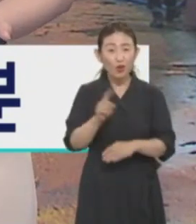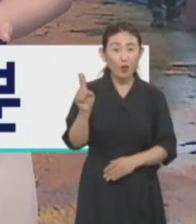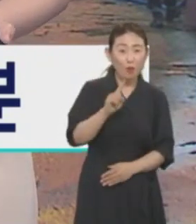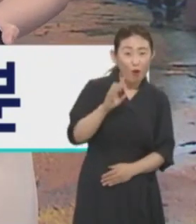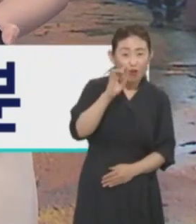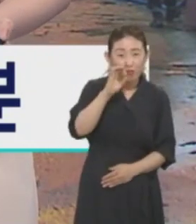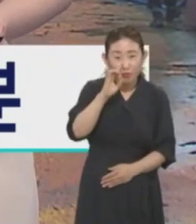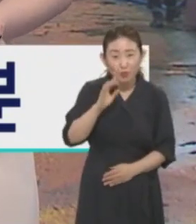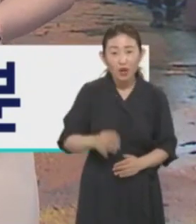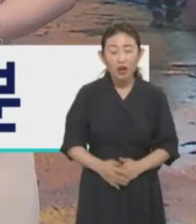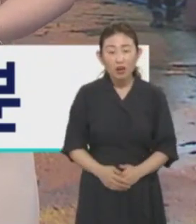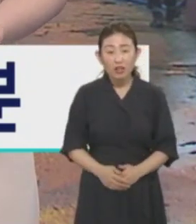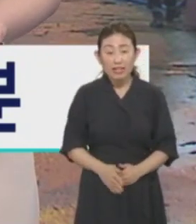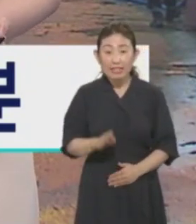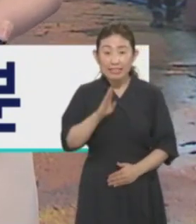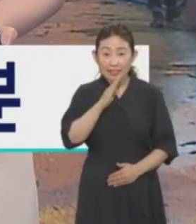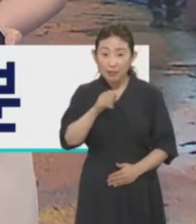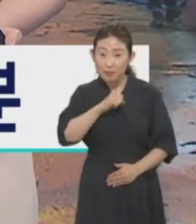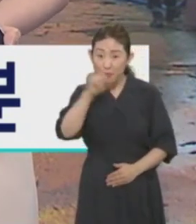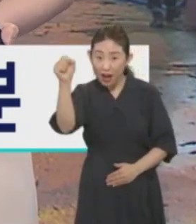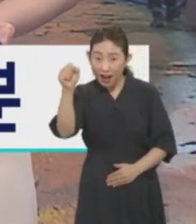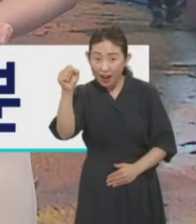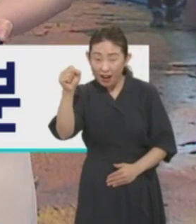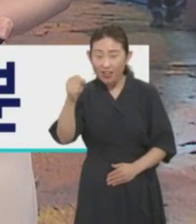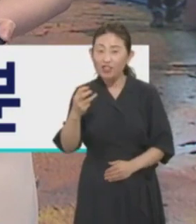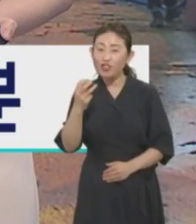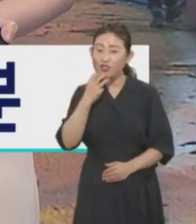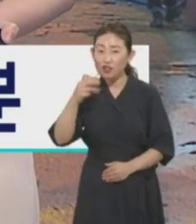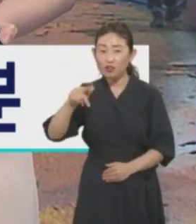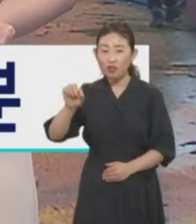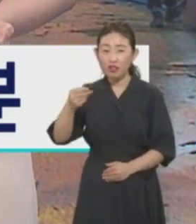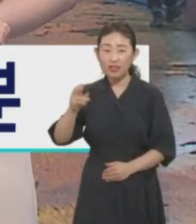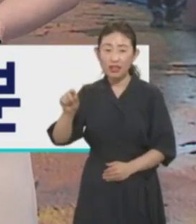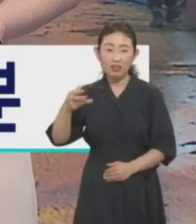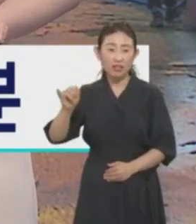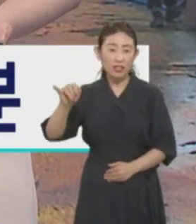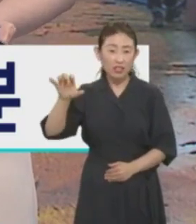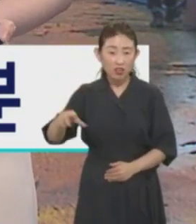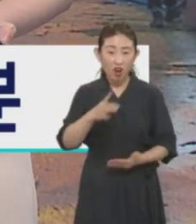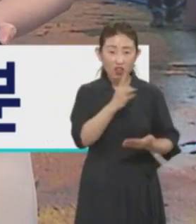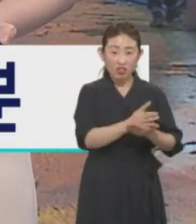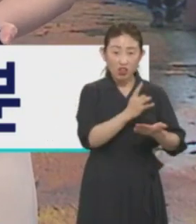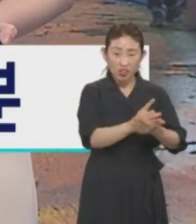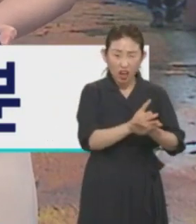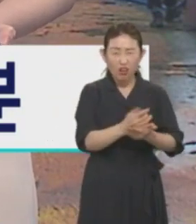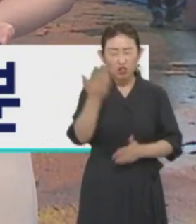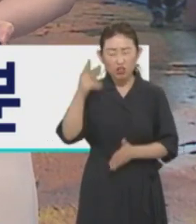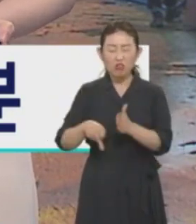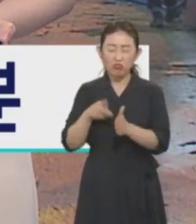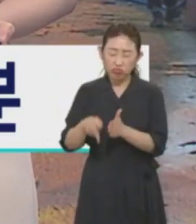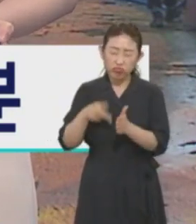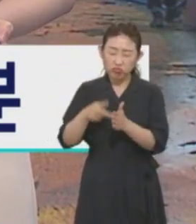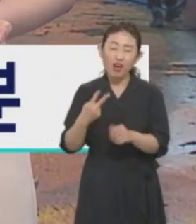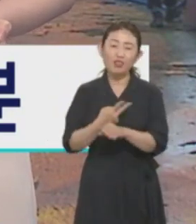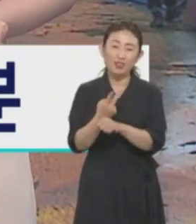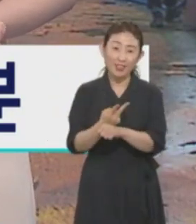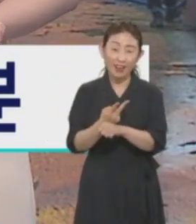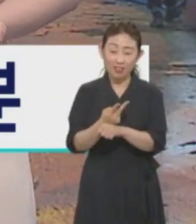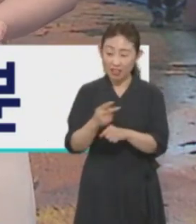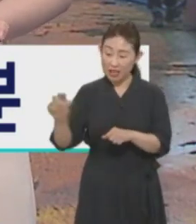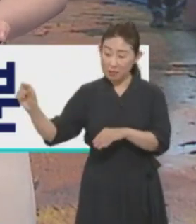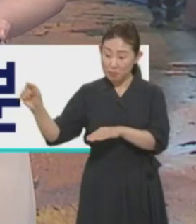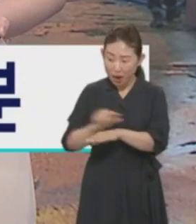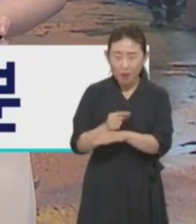나올지 촉각이 모아지고 있습니다. 사업이 현실화되면 서울 청량리에서 천안까지 2시간 넘게 걸리던 시간이